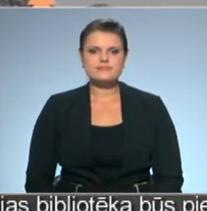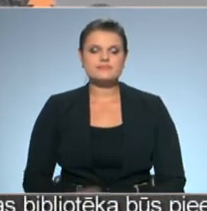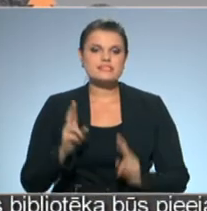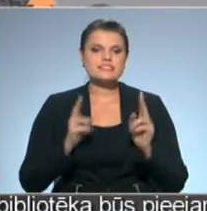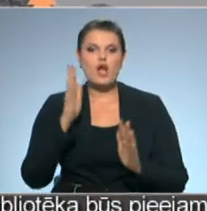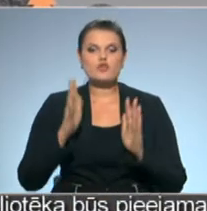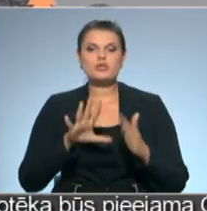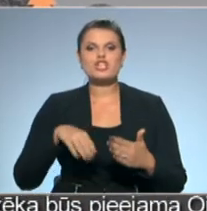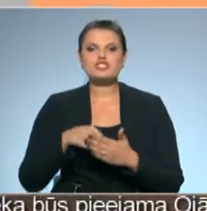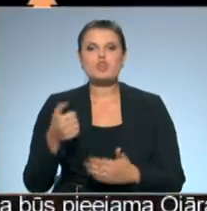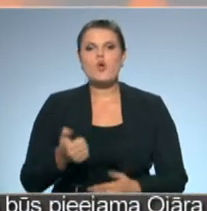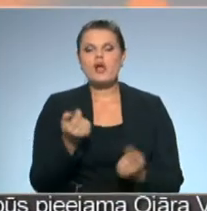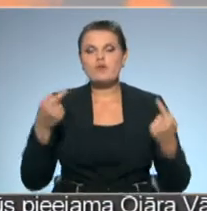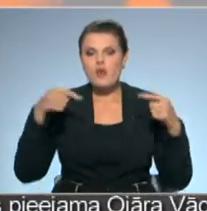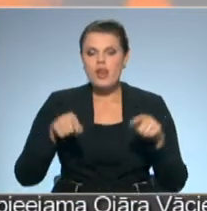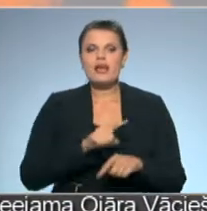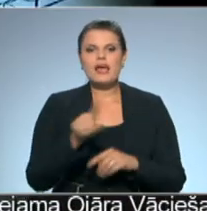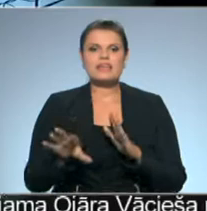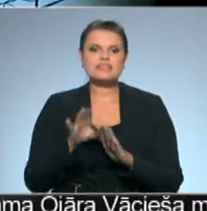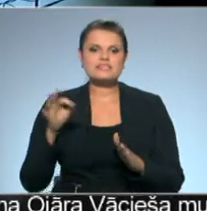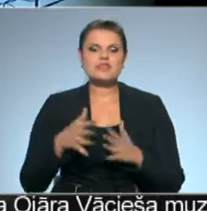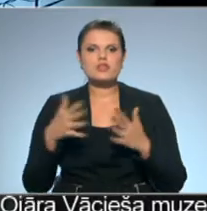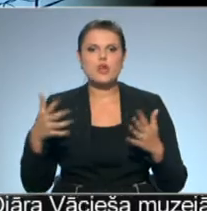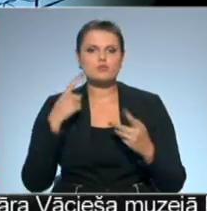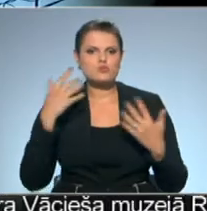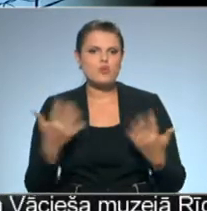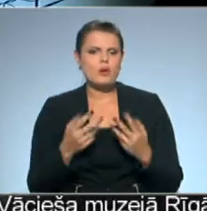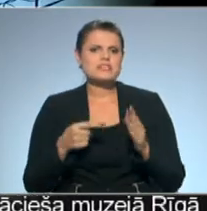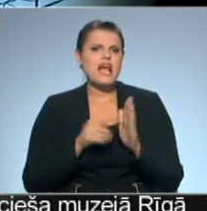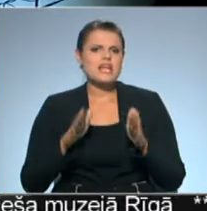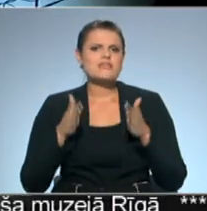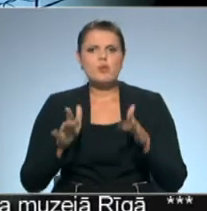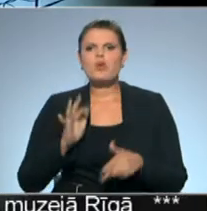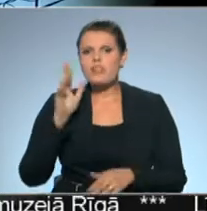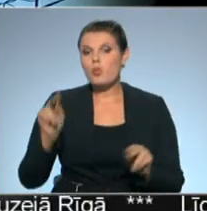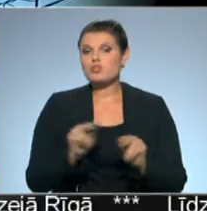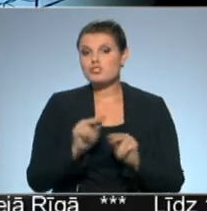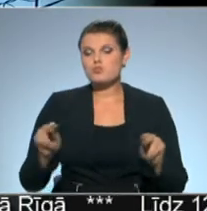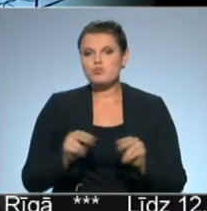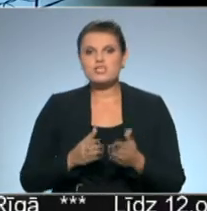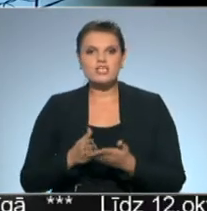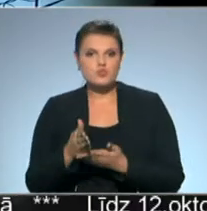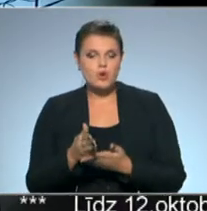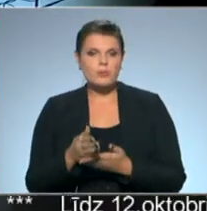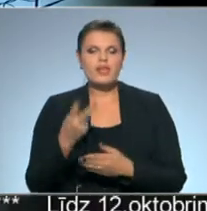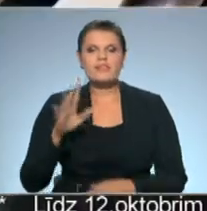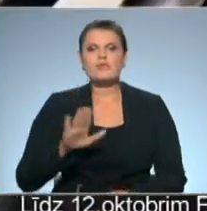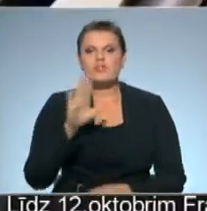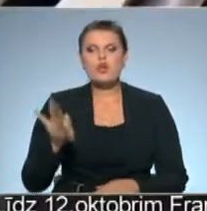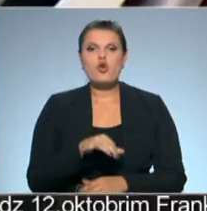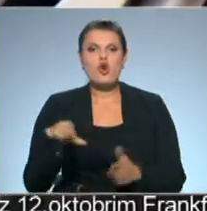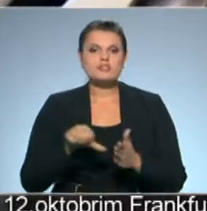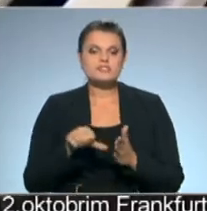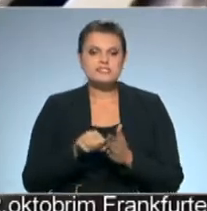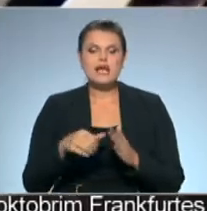Skaņu mežs līdzšinējo gadu laikā ir izvirzījis daudz pieņēmumu, kādas varētu būt nākotnes mūzikas stratēģijas. Divu dienu koncertu programmā ir